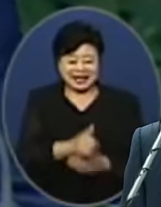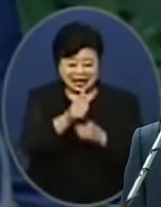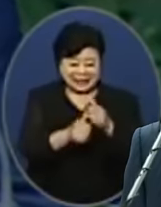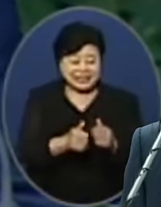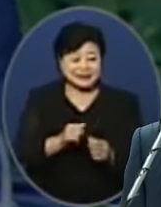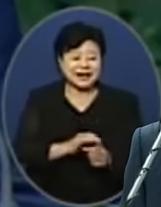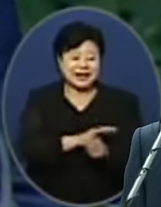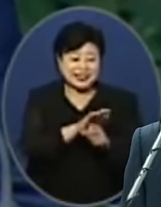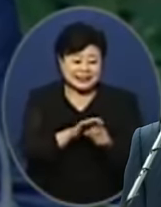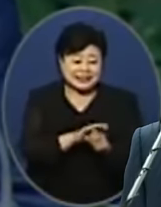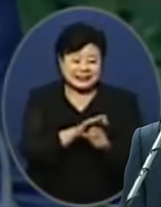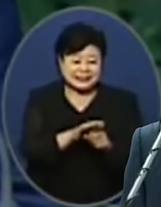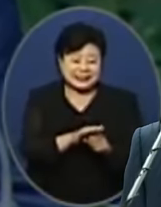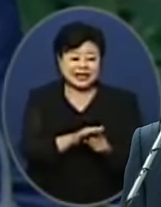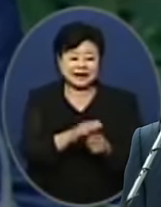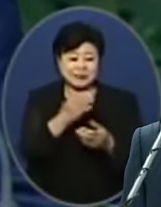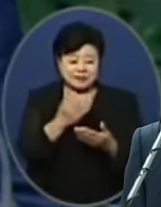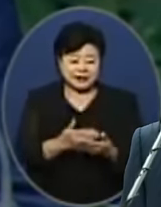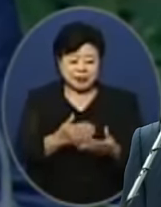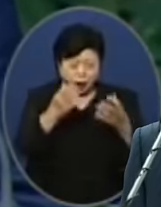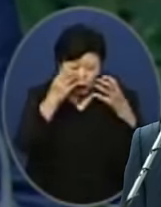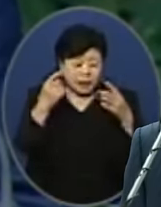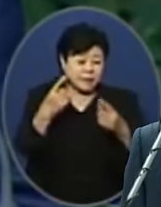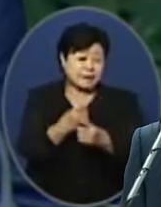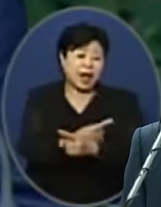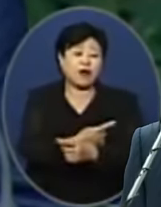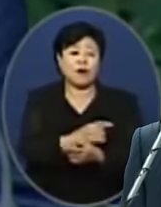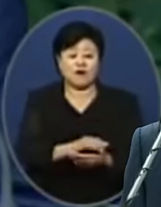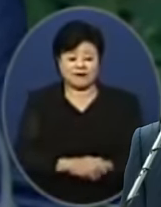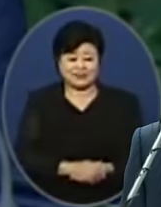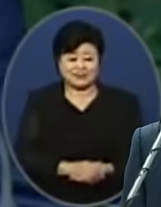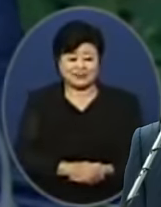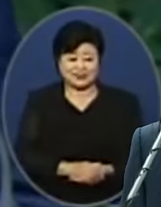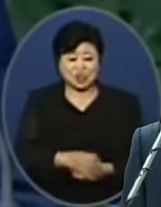하나님의 사랑을 믿고 나아가면 고난이 변하여